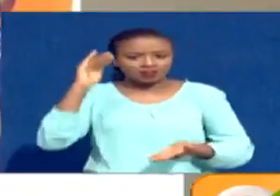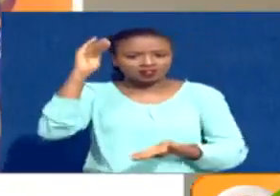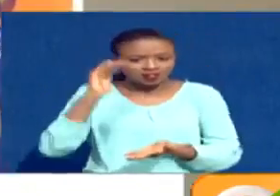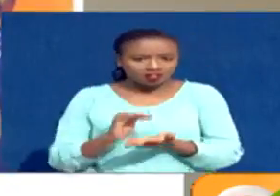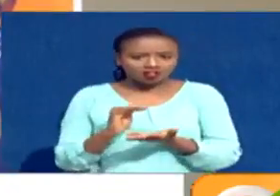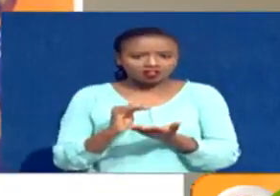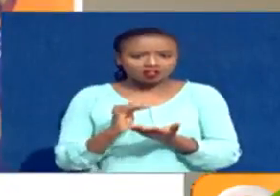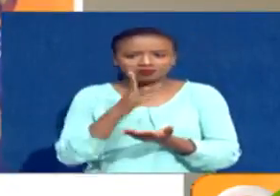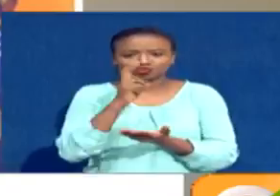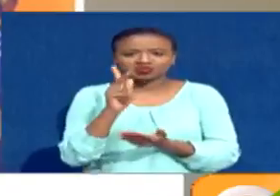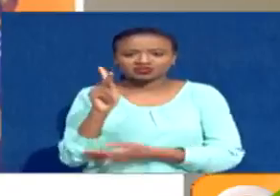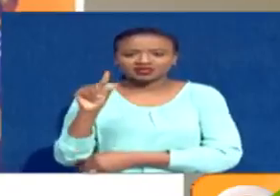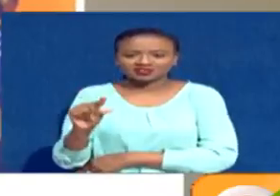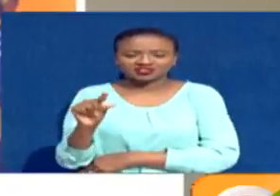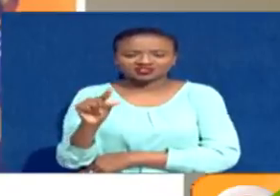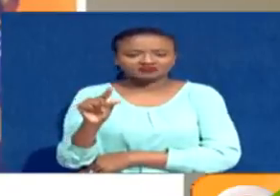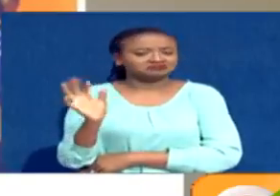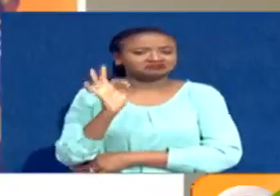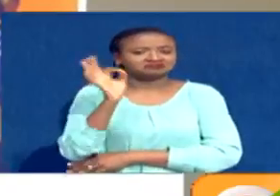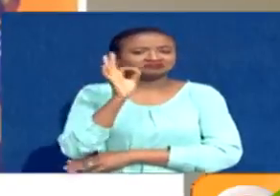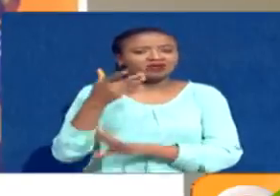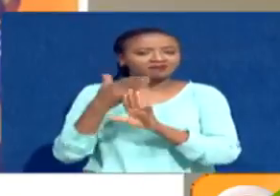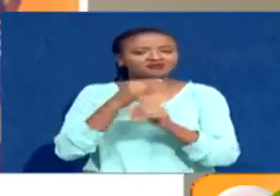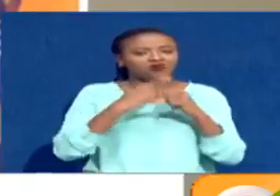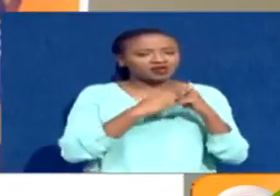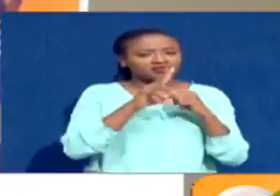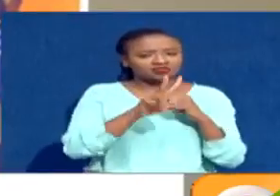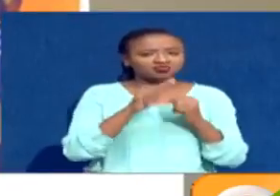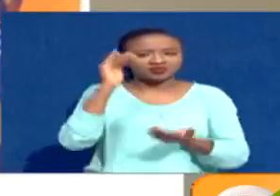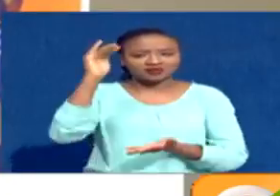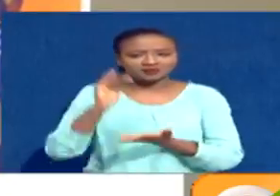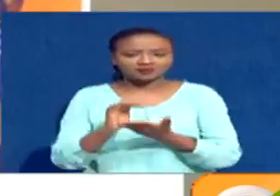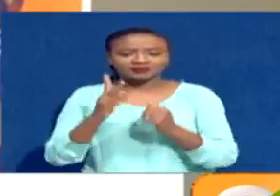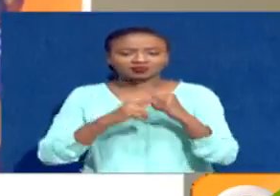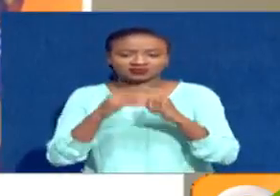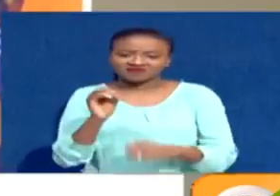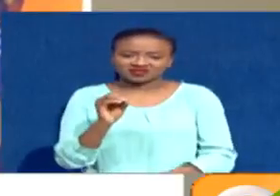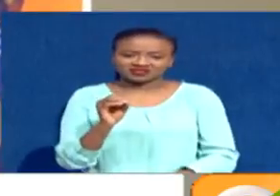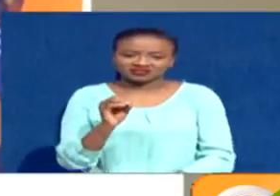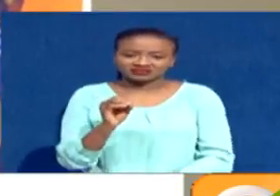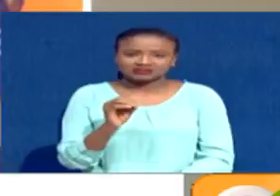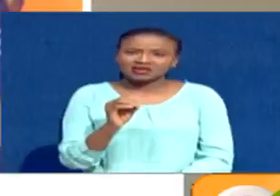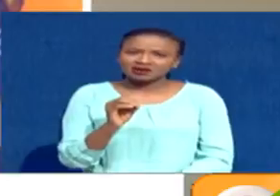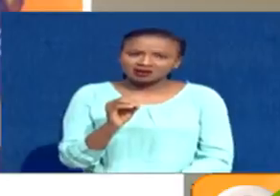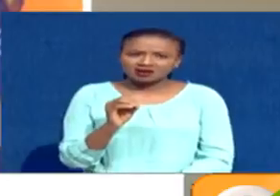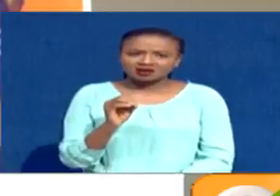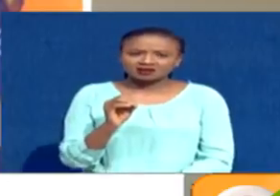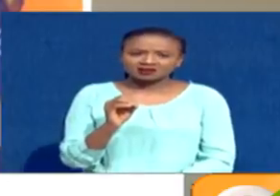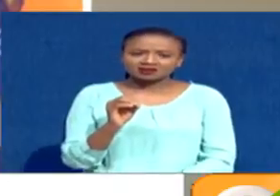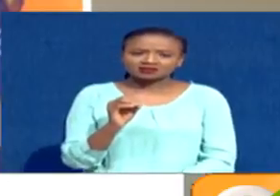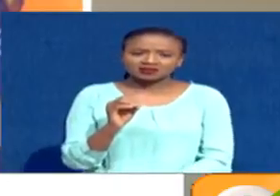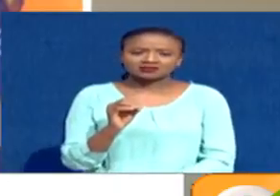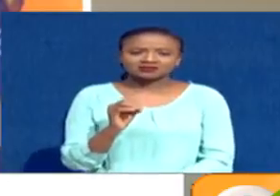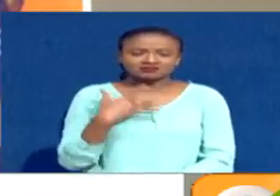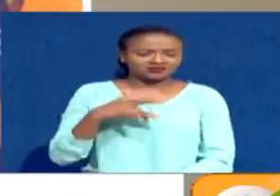kwa karibu 20 kg hivi, nikapunguza from 92 to mpaka 70 hapo. So nikakuja kujiambia